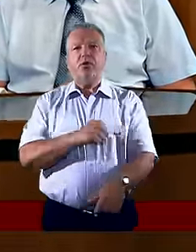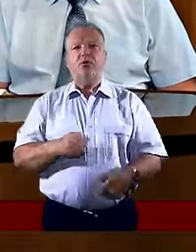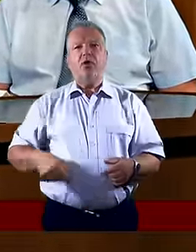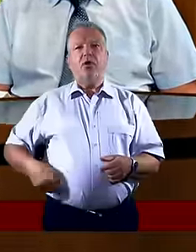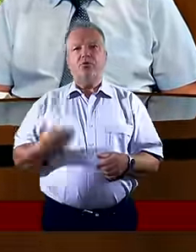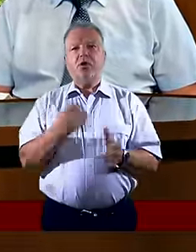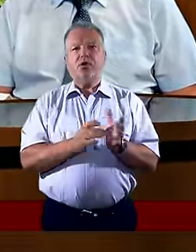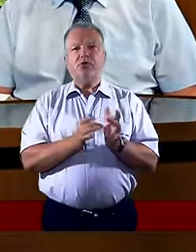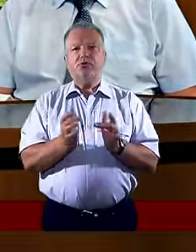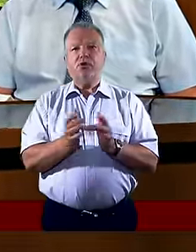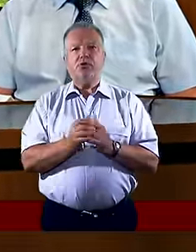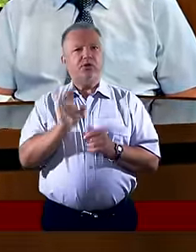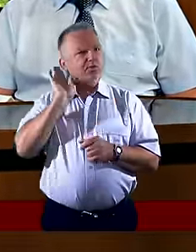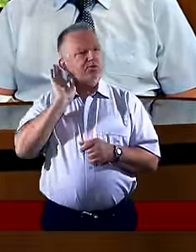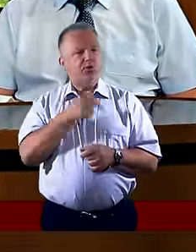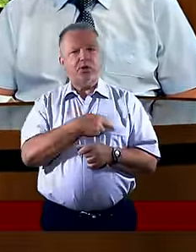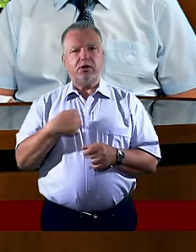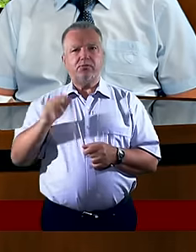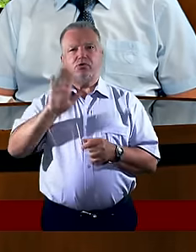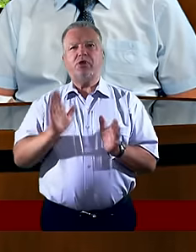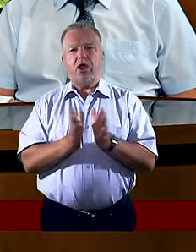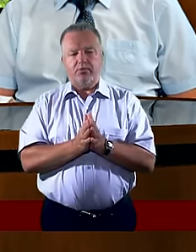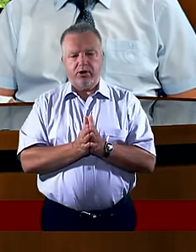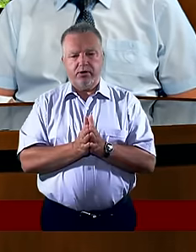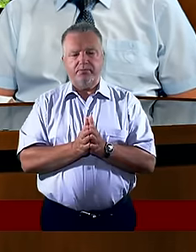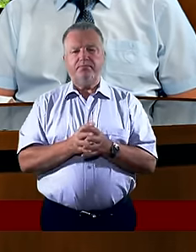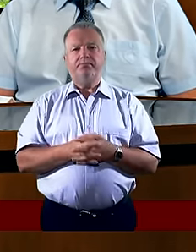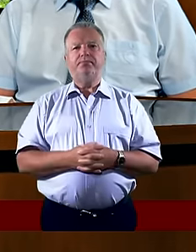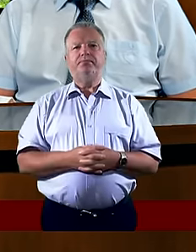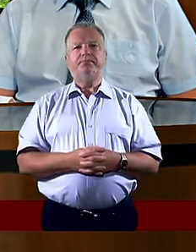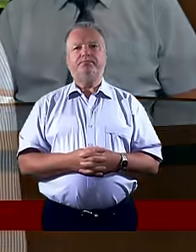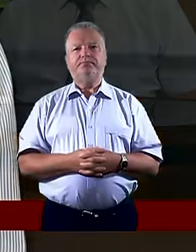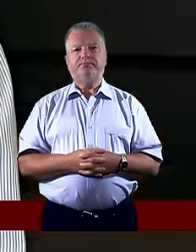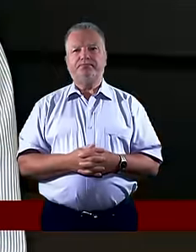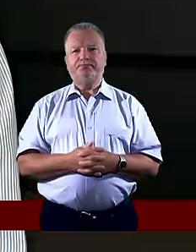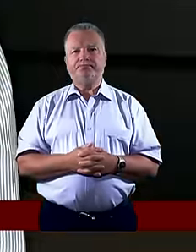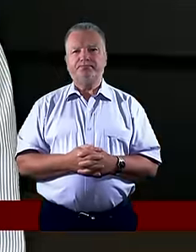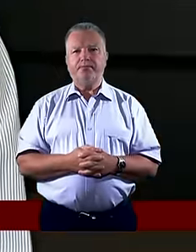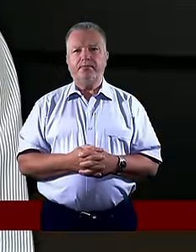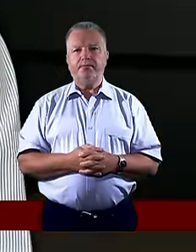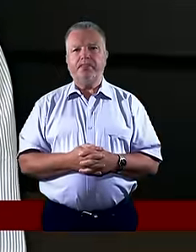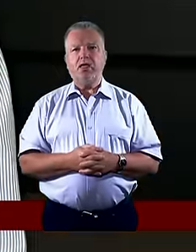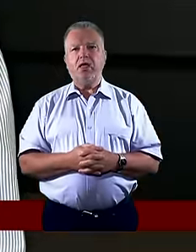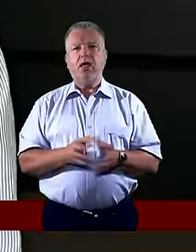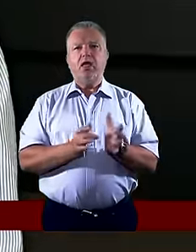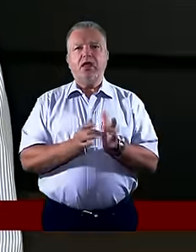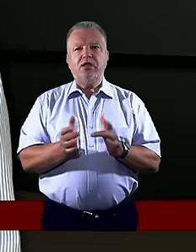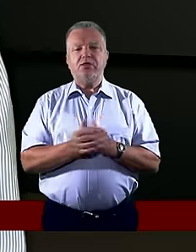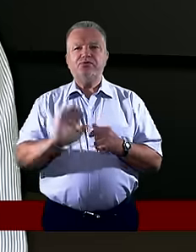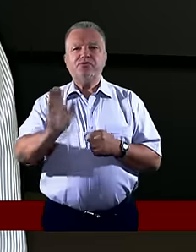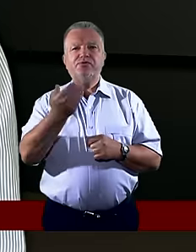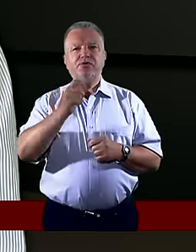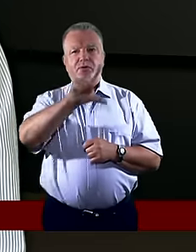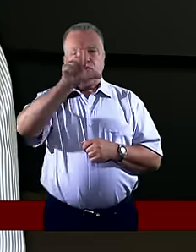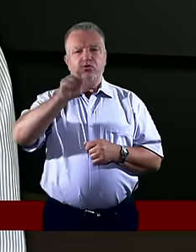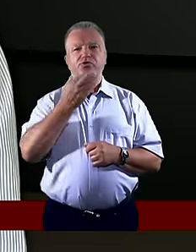Jezusa Chrystusa. Wysłuchaj nas, Boże. Amen. Amen. Amen. Moi drodzy, Jezus Chrystus wzywał